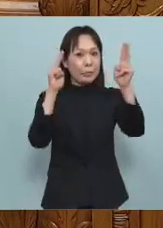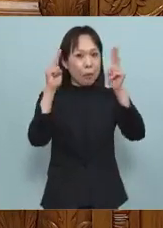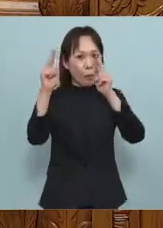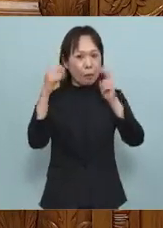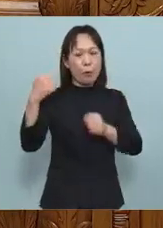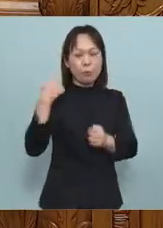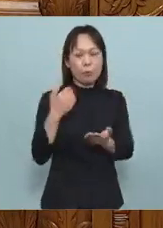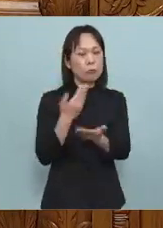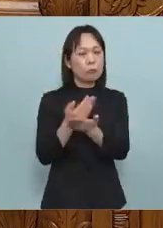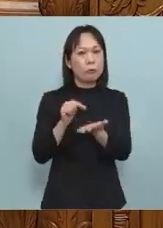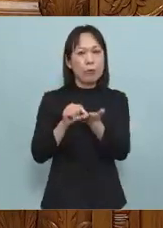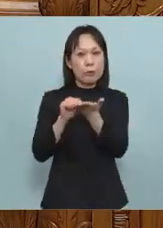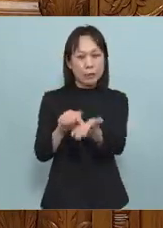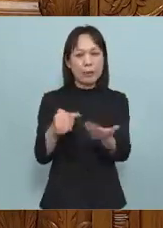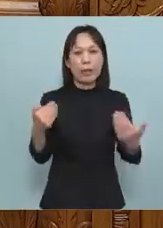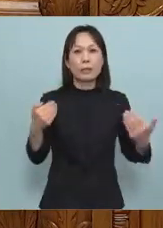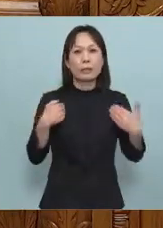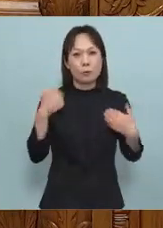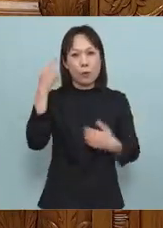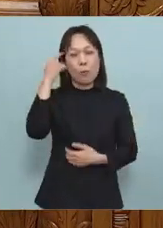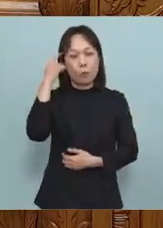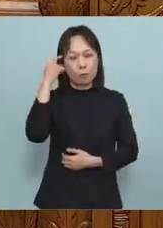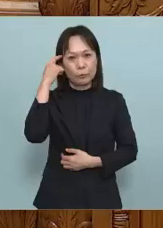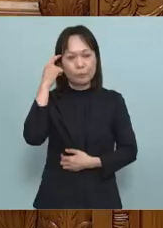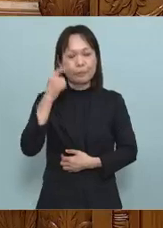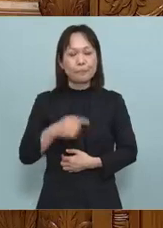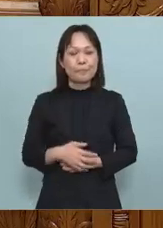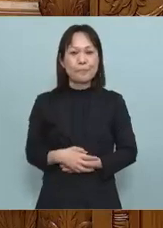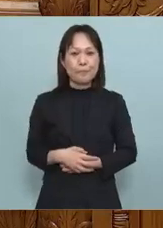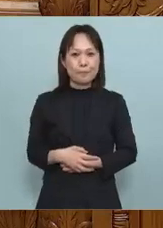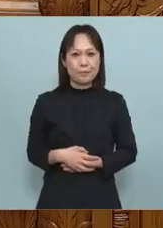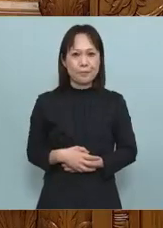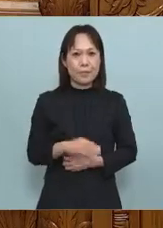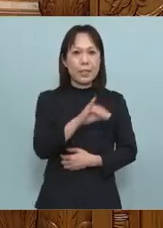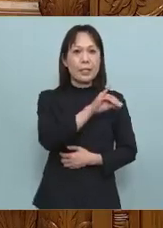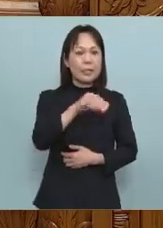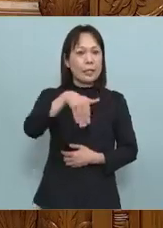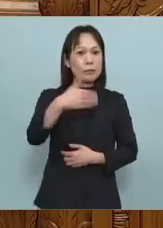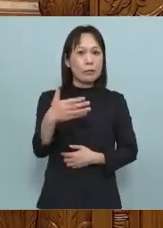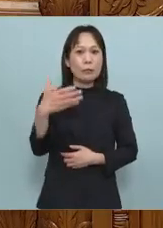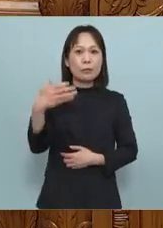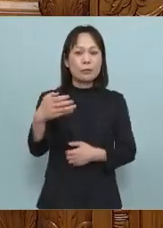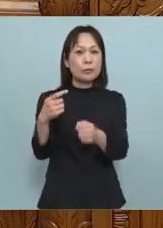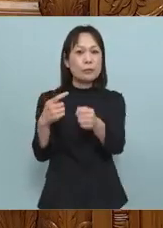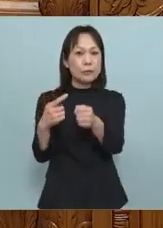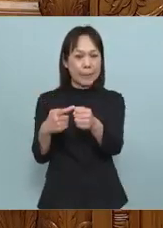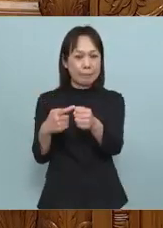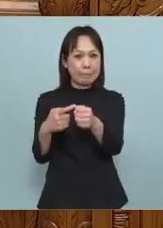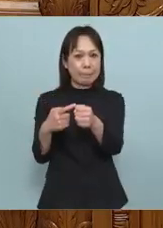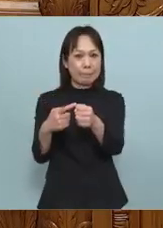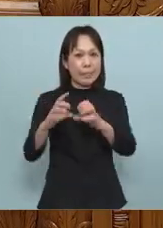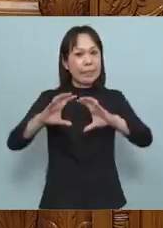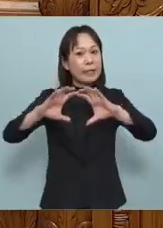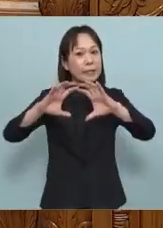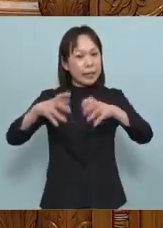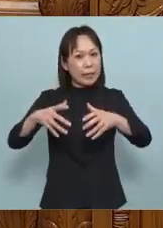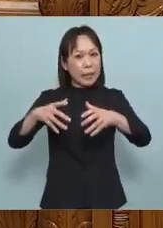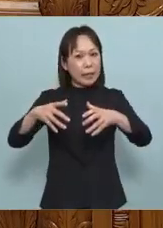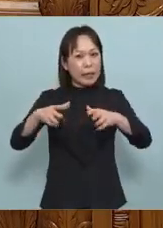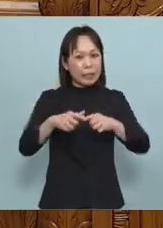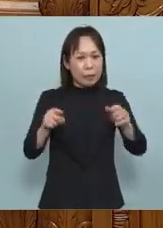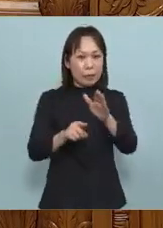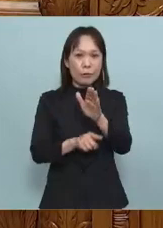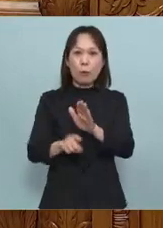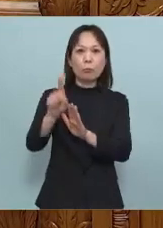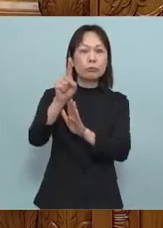ではありませんか。答弁を求めます。1990年には世界でトップクラスだった日本の平均賃